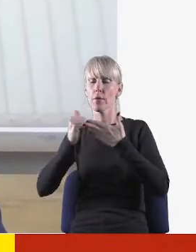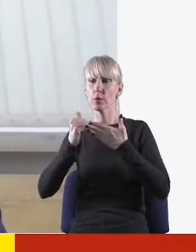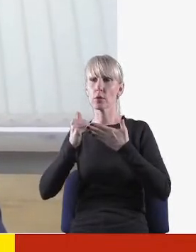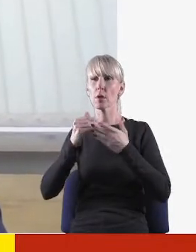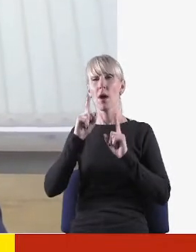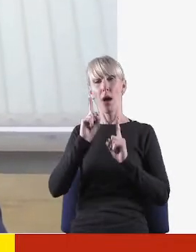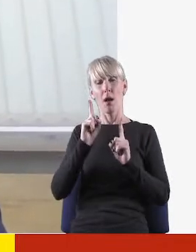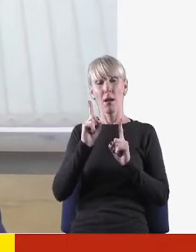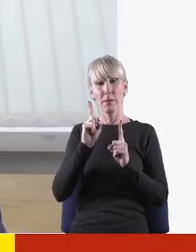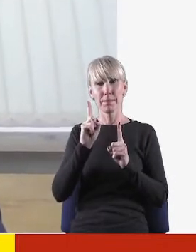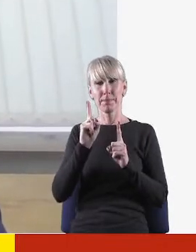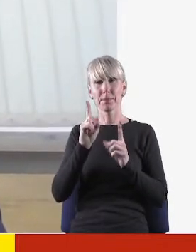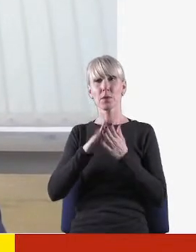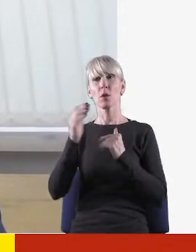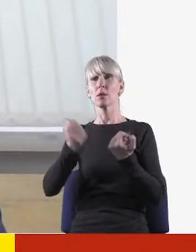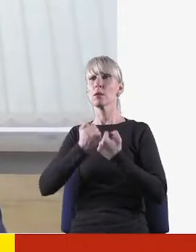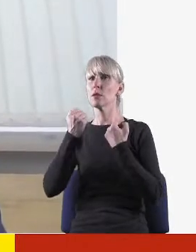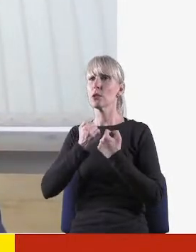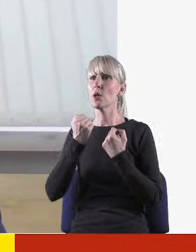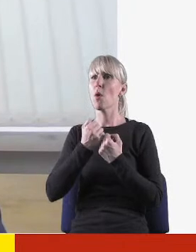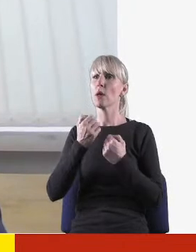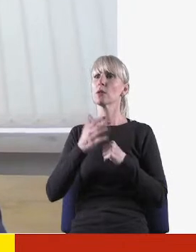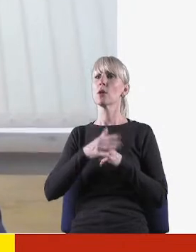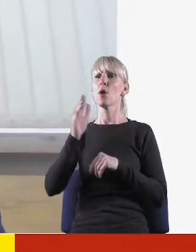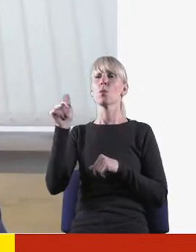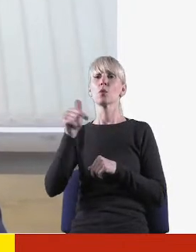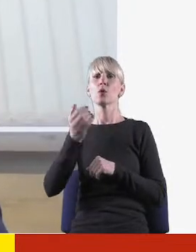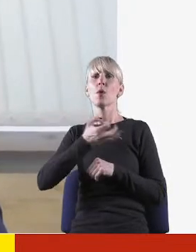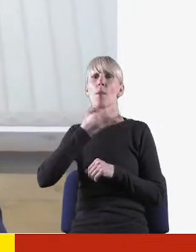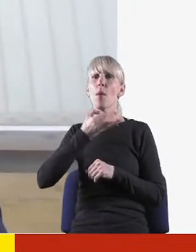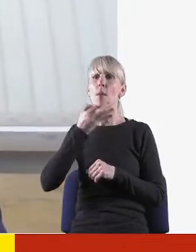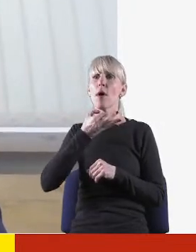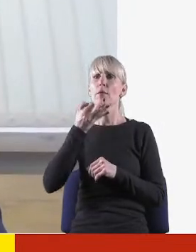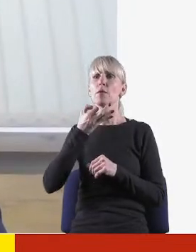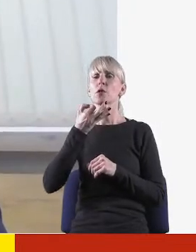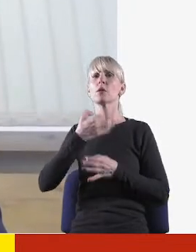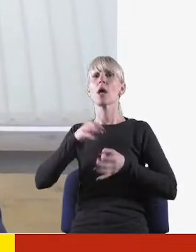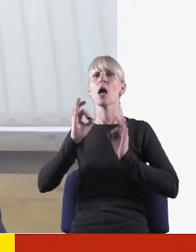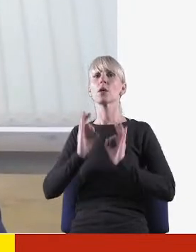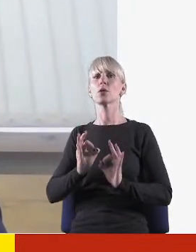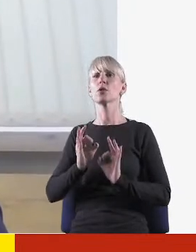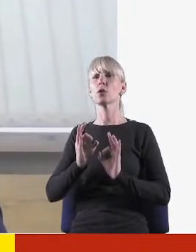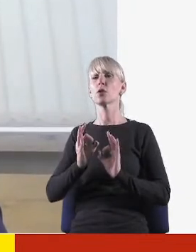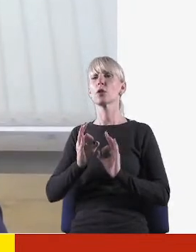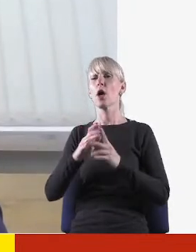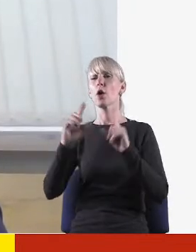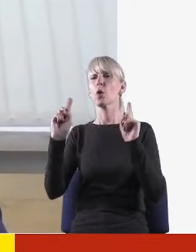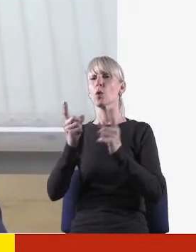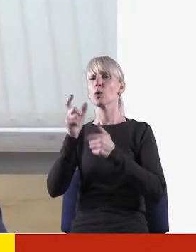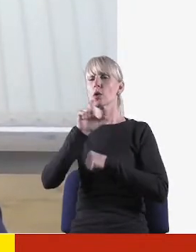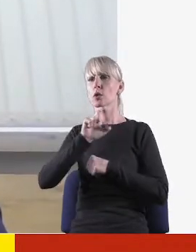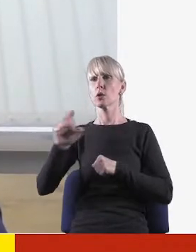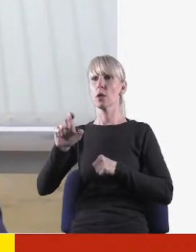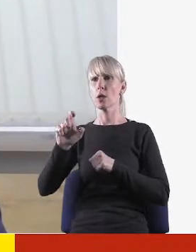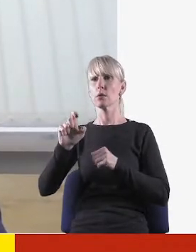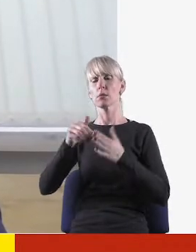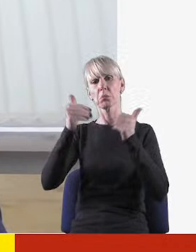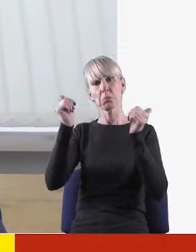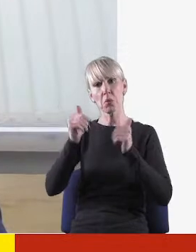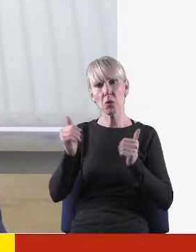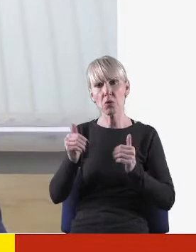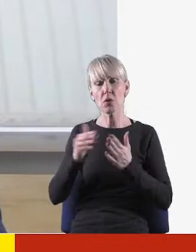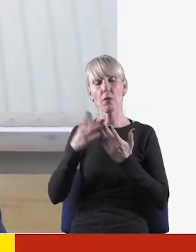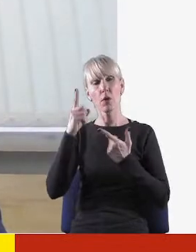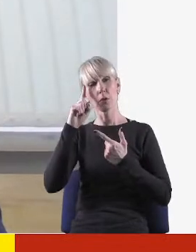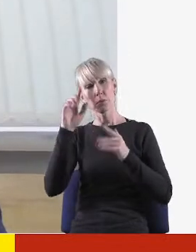jest takie działanie, które ma nam poprawić na dzisiaj w krótkim czasie możliwość